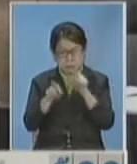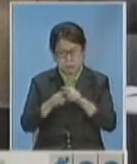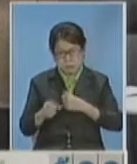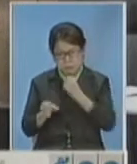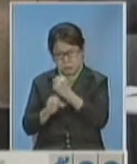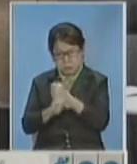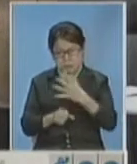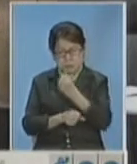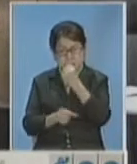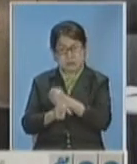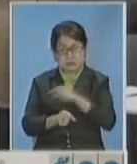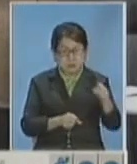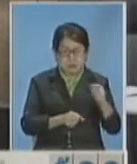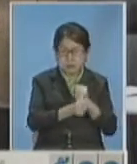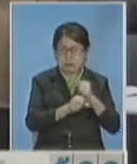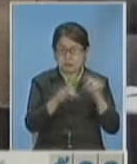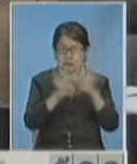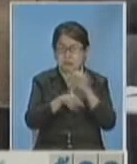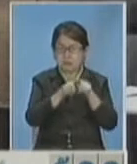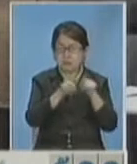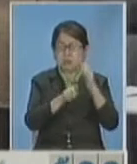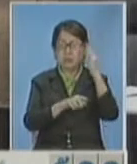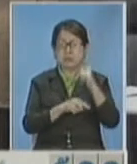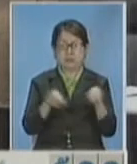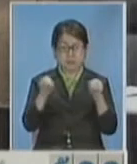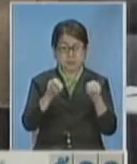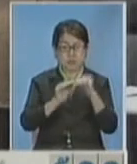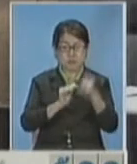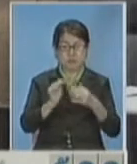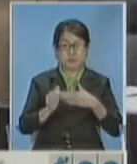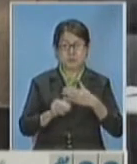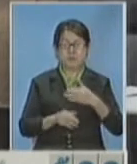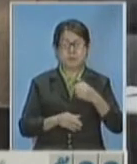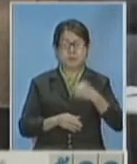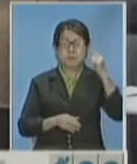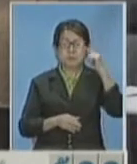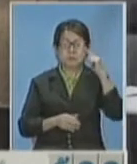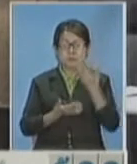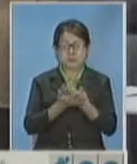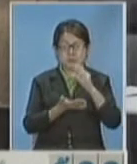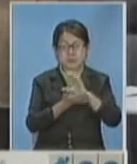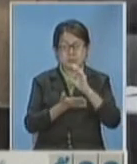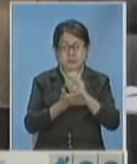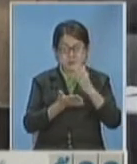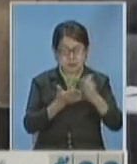ดเจนนะคะประการใกล้จะสุดท้ายแล้วนะคะท่านประธานดิฉันคิดว่างบประมาณปีนี้หลายโคร